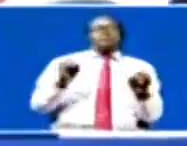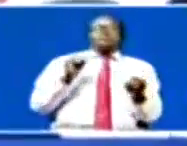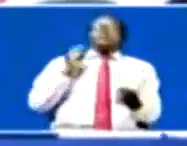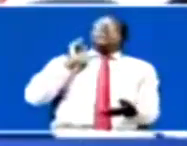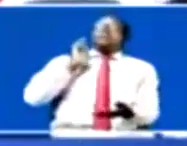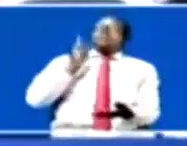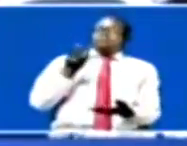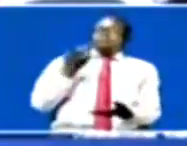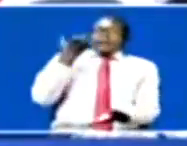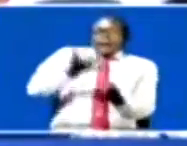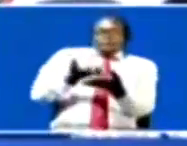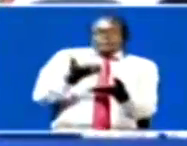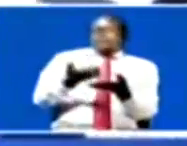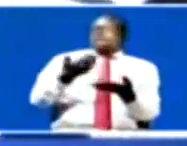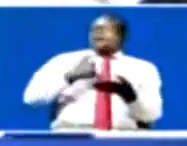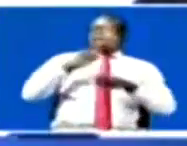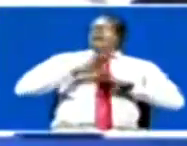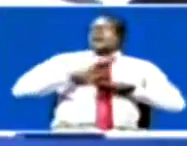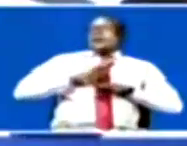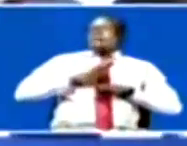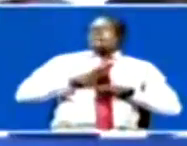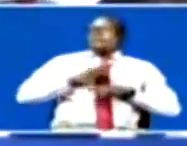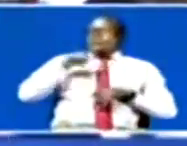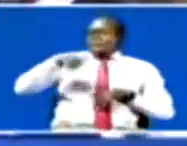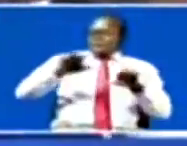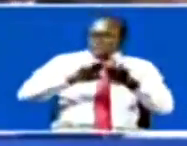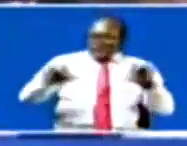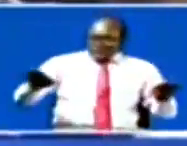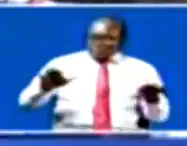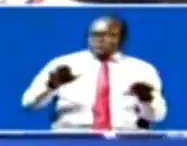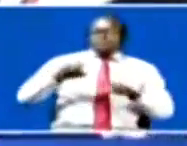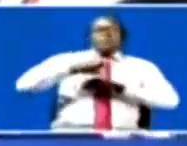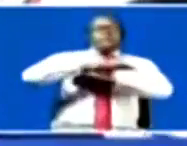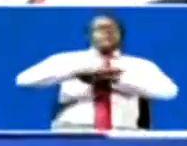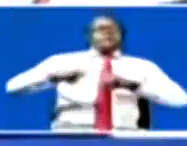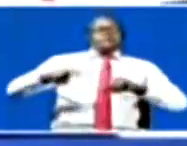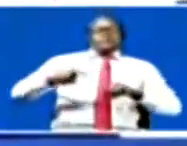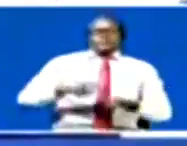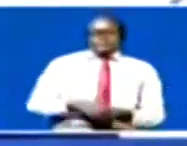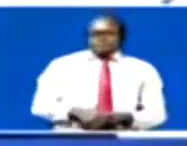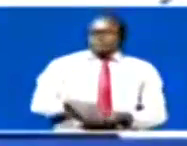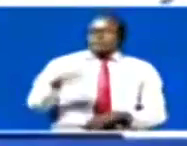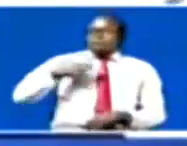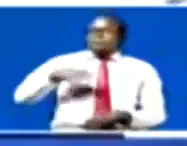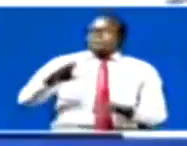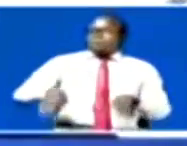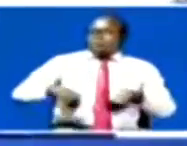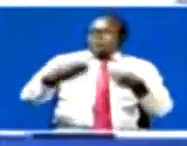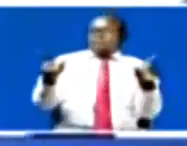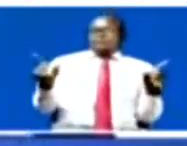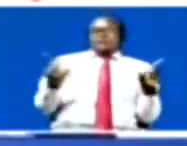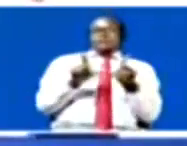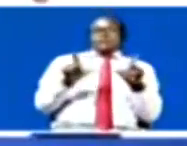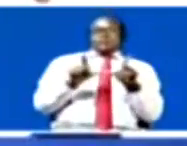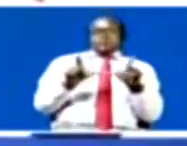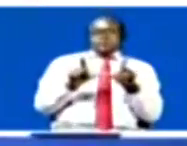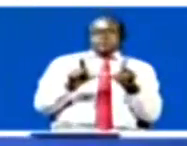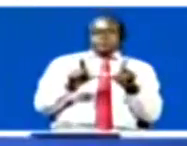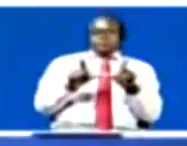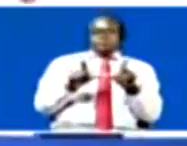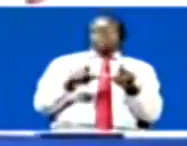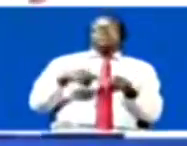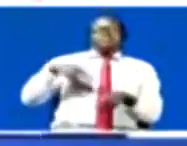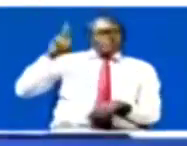ushahidi wa kutosha ya kwamba ardhi hii iliporwa. Wengine walipewa titles. Na